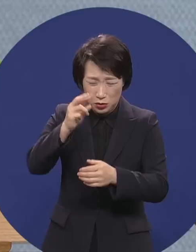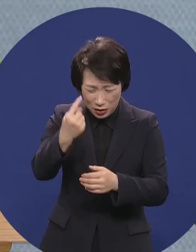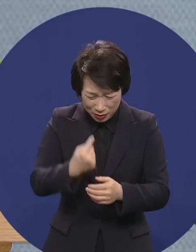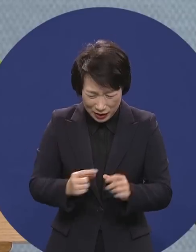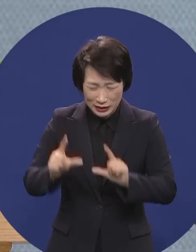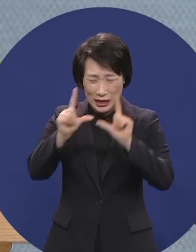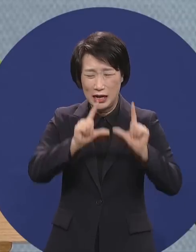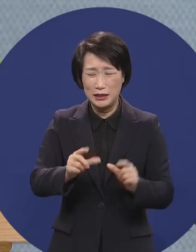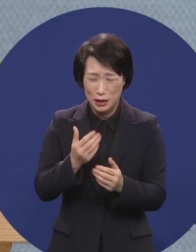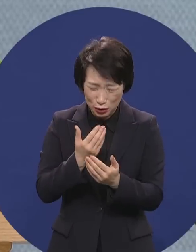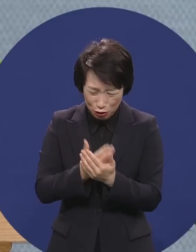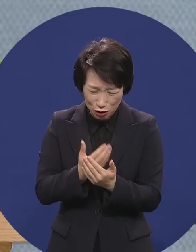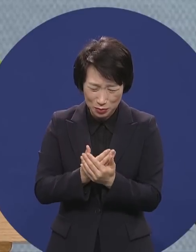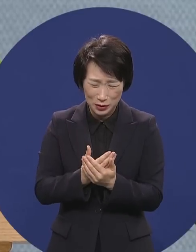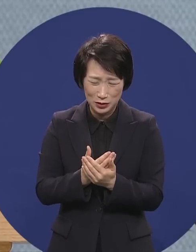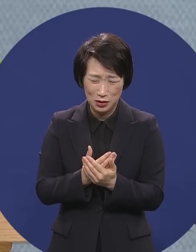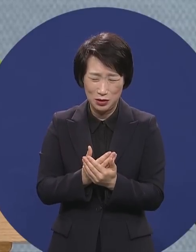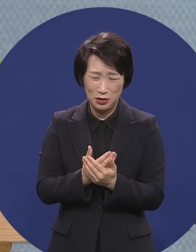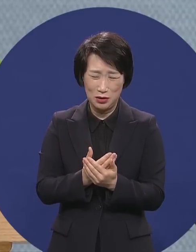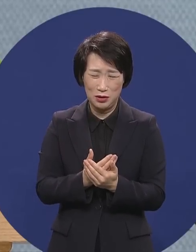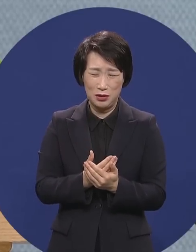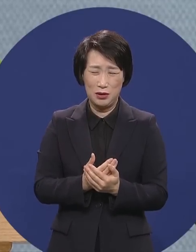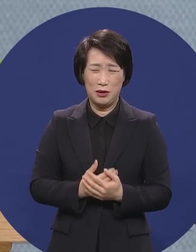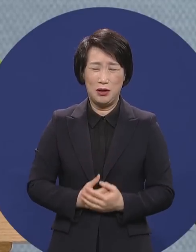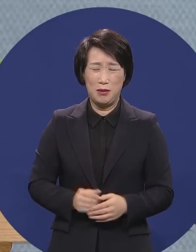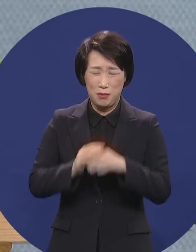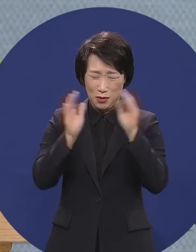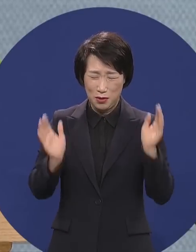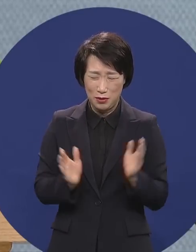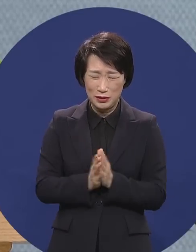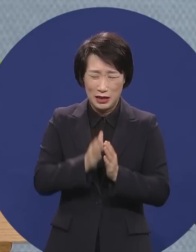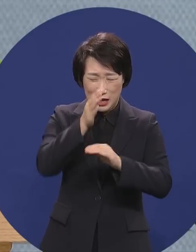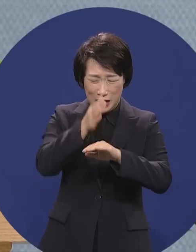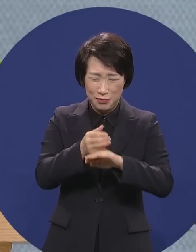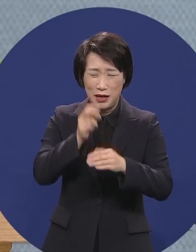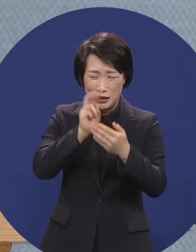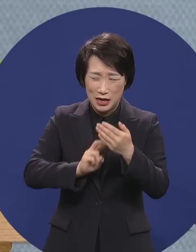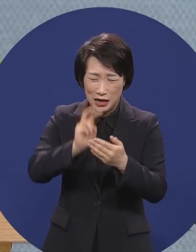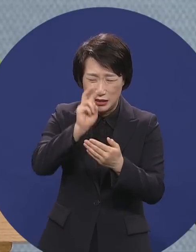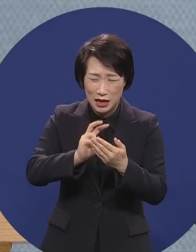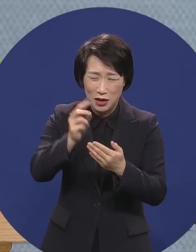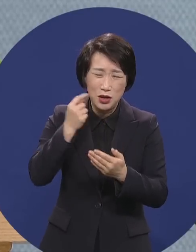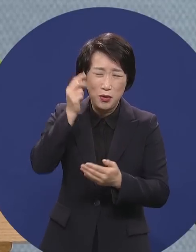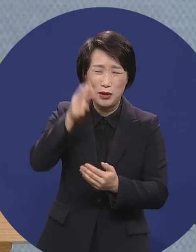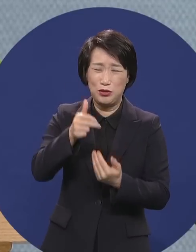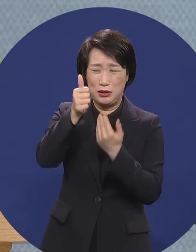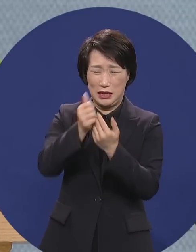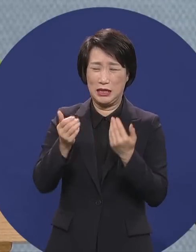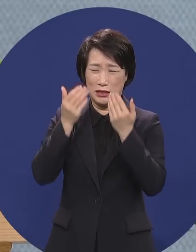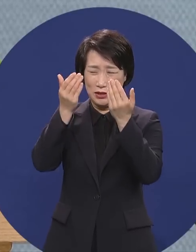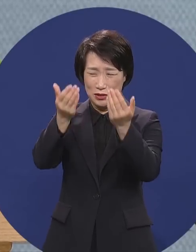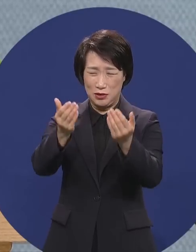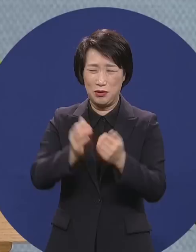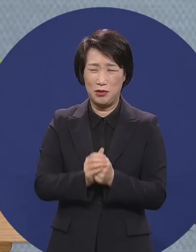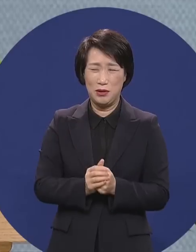살게 하여 주시옵소서. 모든 감사와 찬양과 영광을 주께